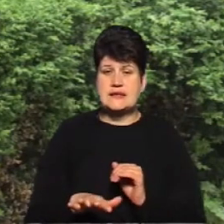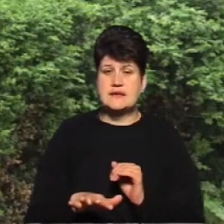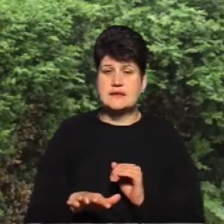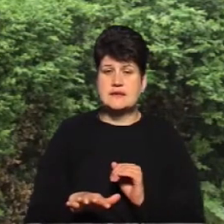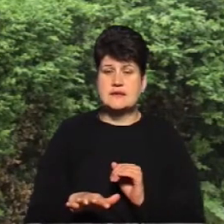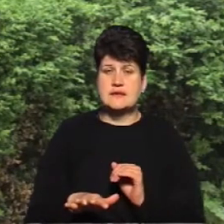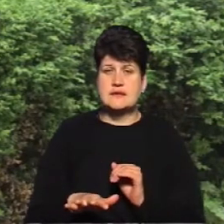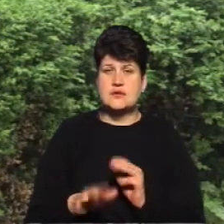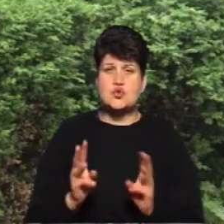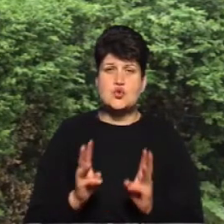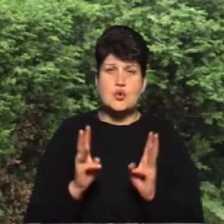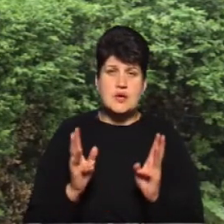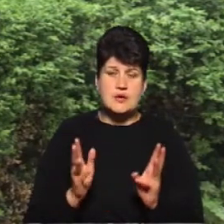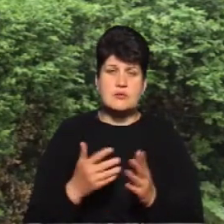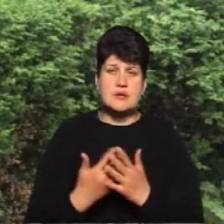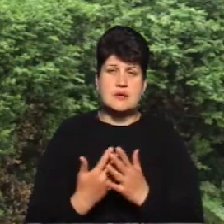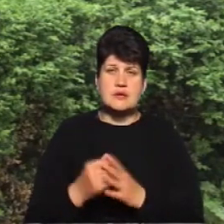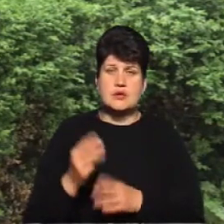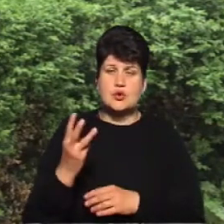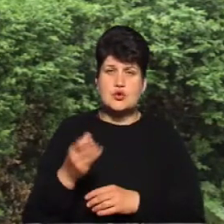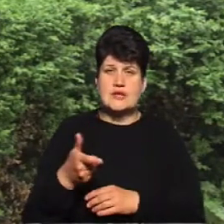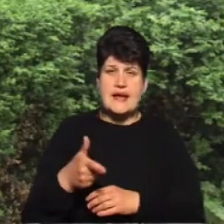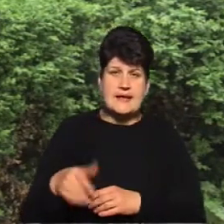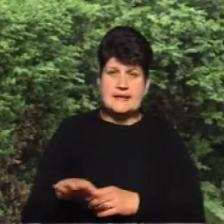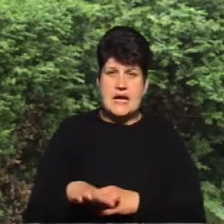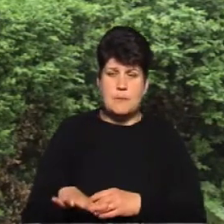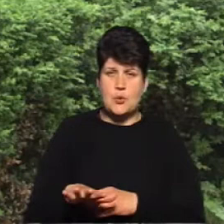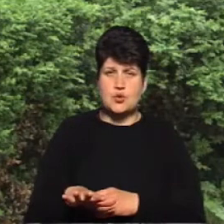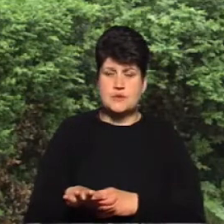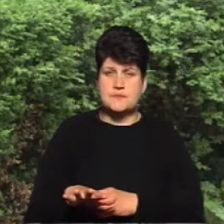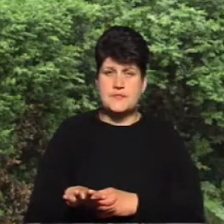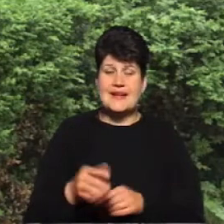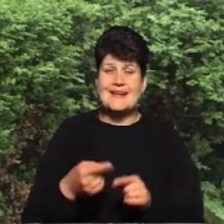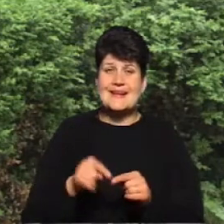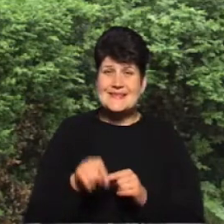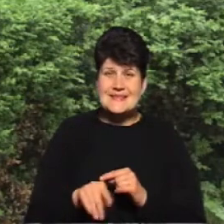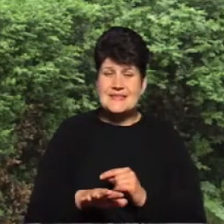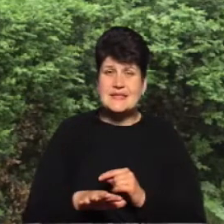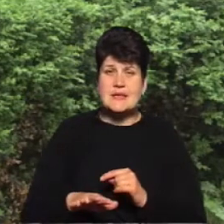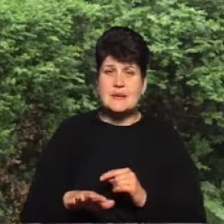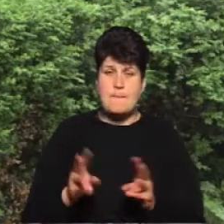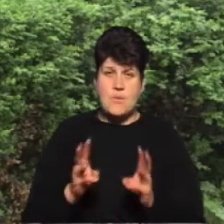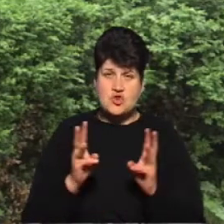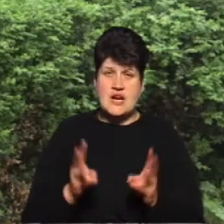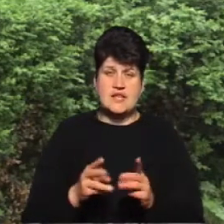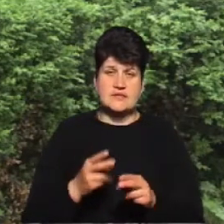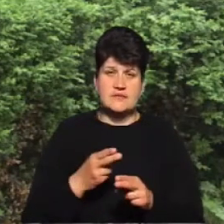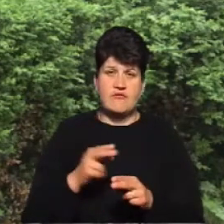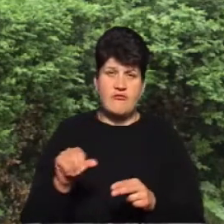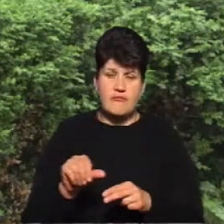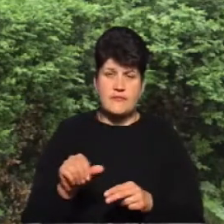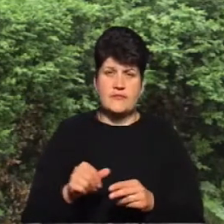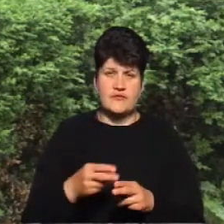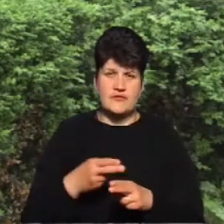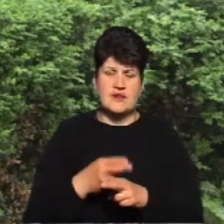Згоріло близько 300 гектарів площ. Такі пожежі шкідливі як для екології, так і для людей, тим,